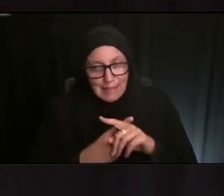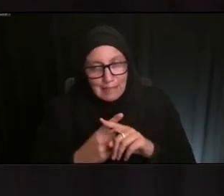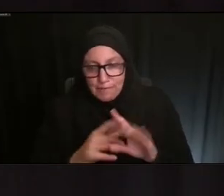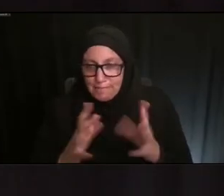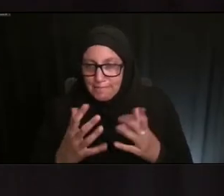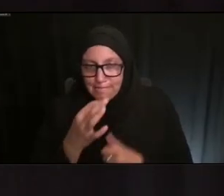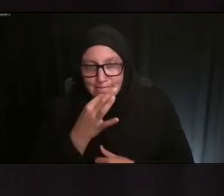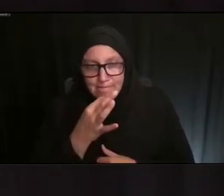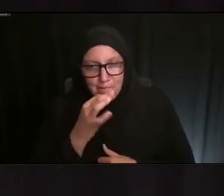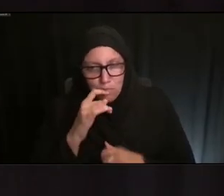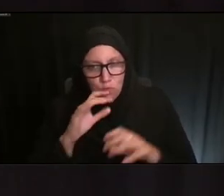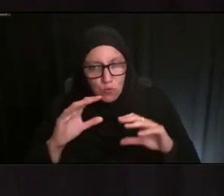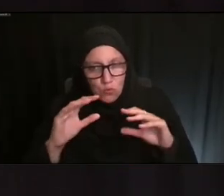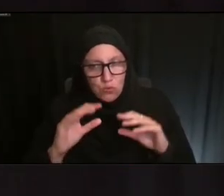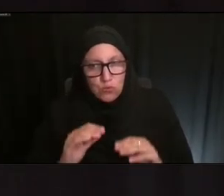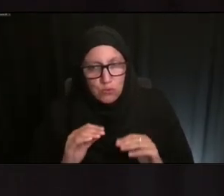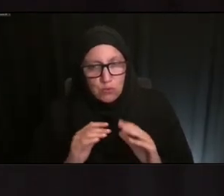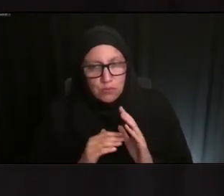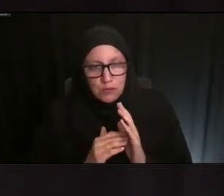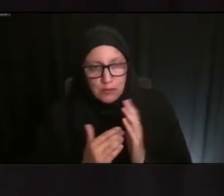يا سيدنا